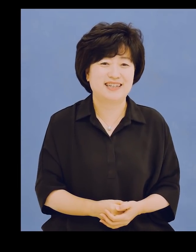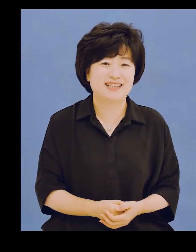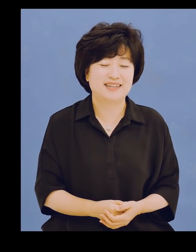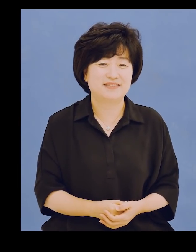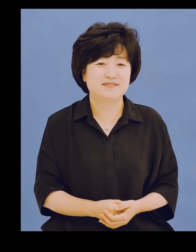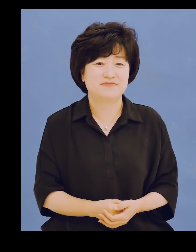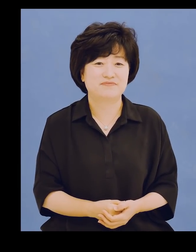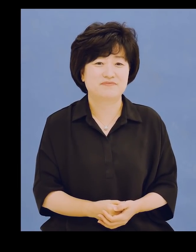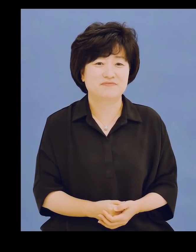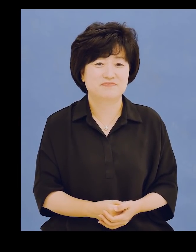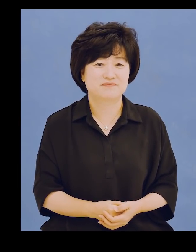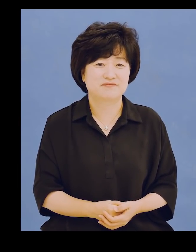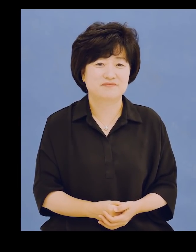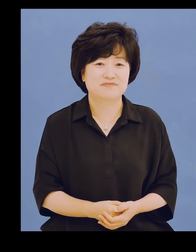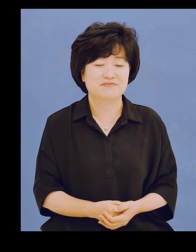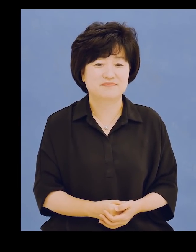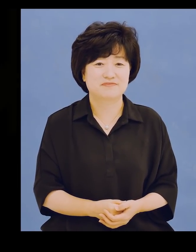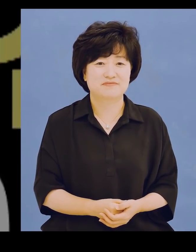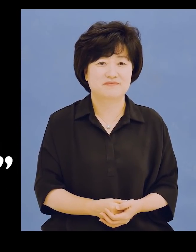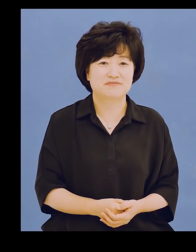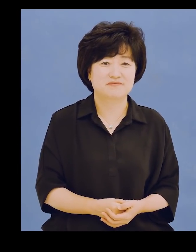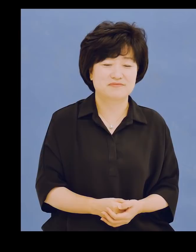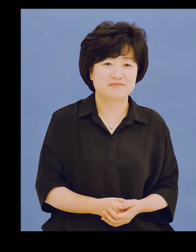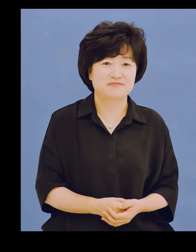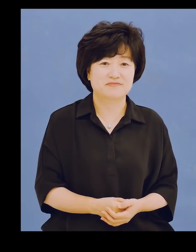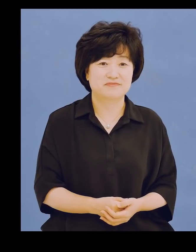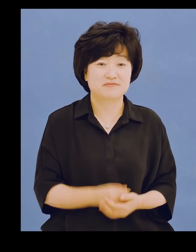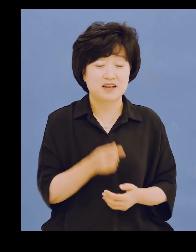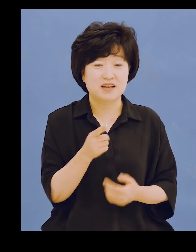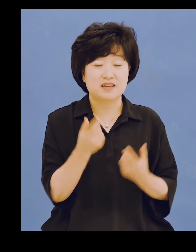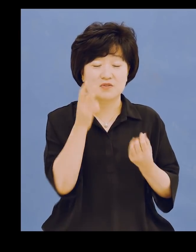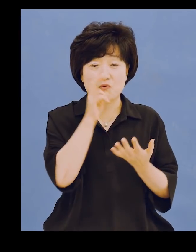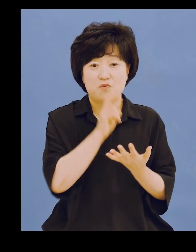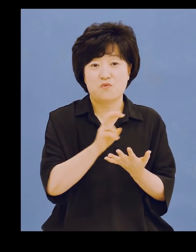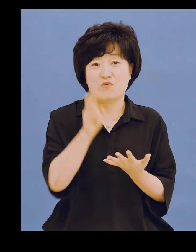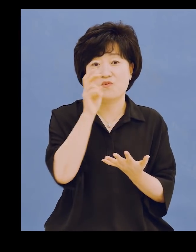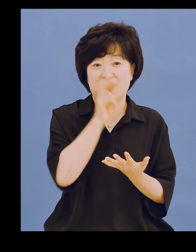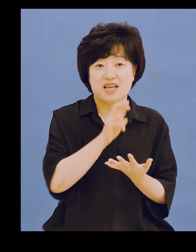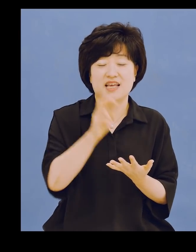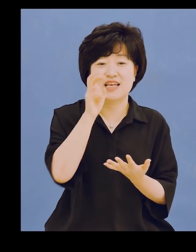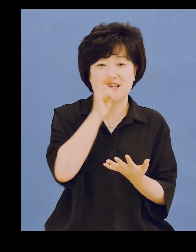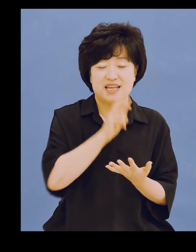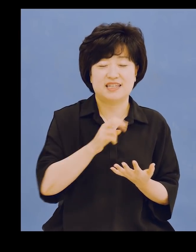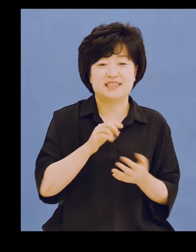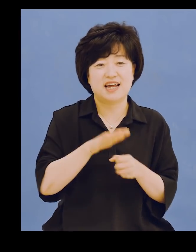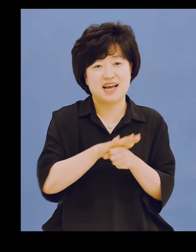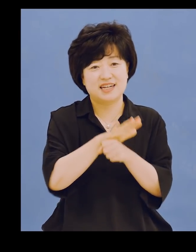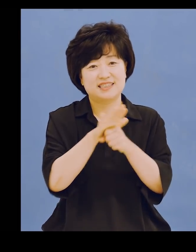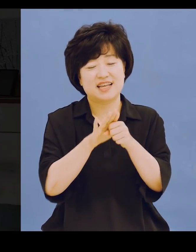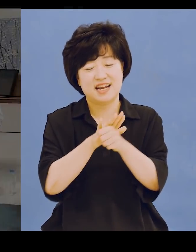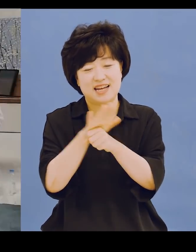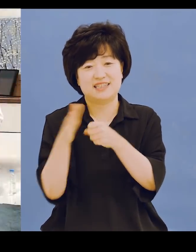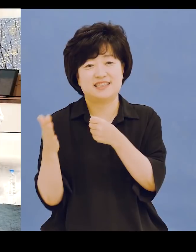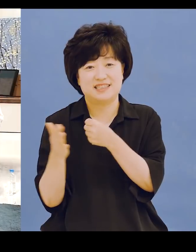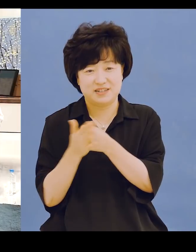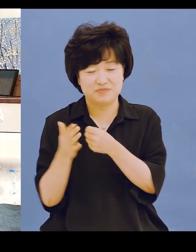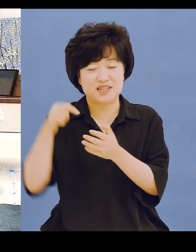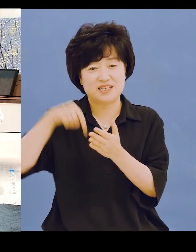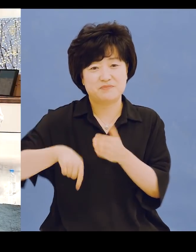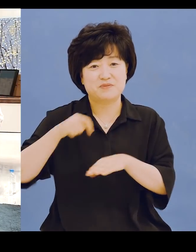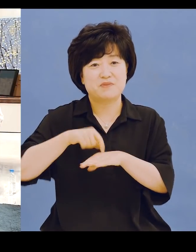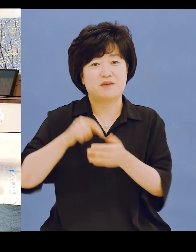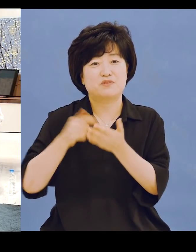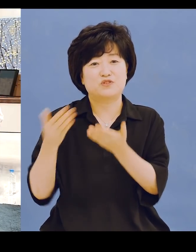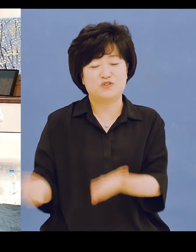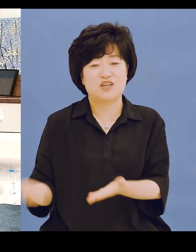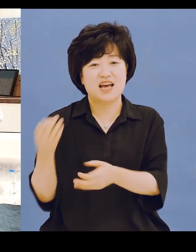사랑이어서 그대 깊은 마음을 쉬게 해. 금식기도원에